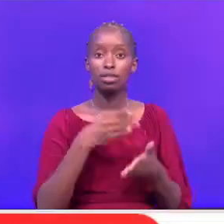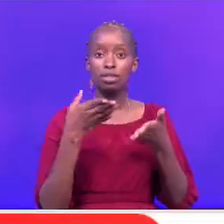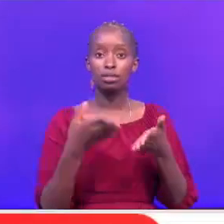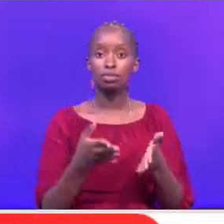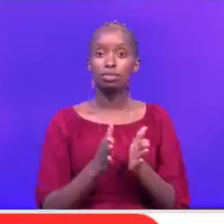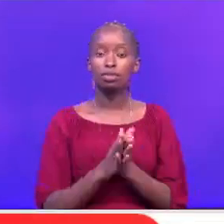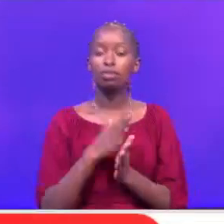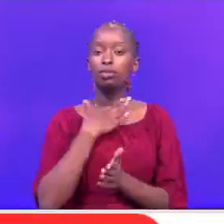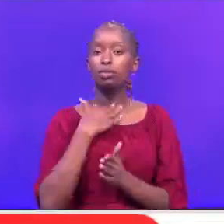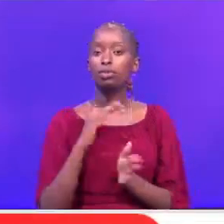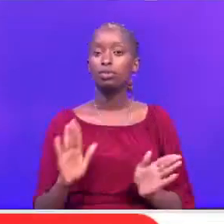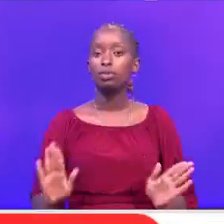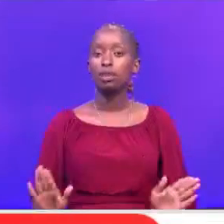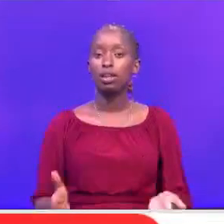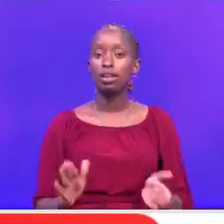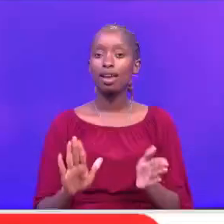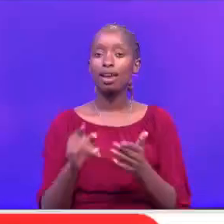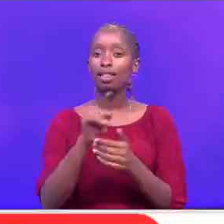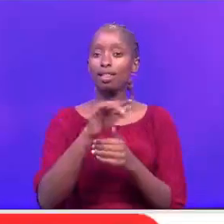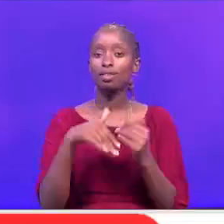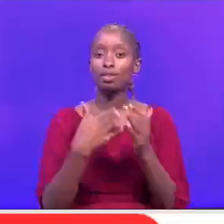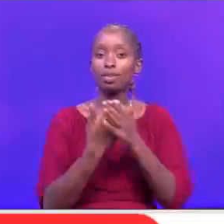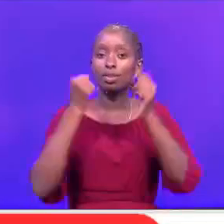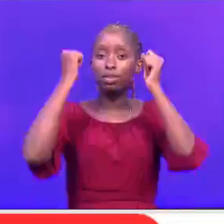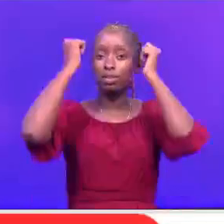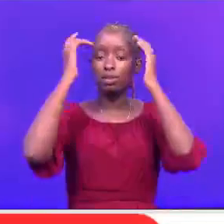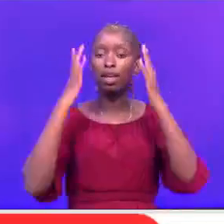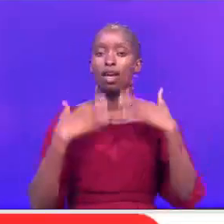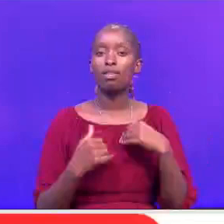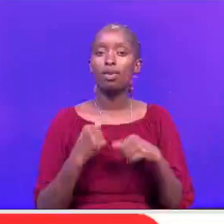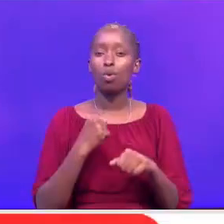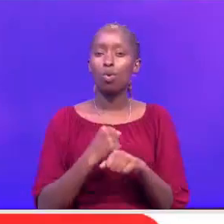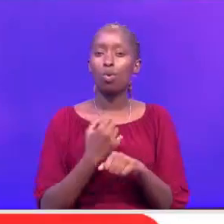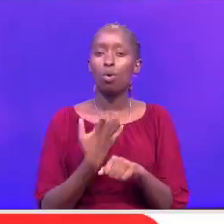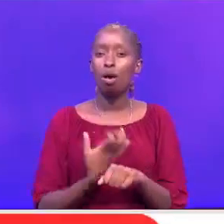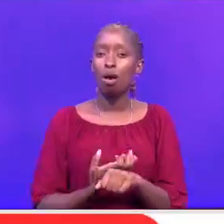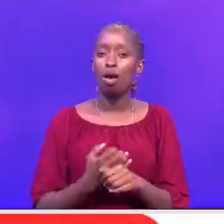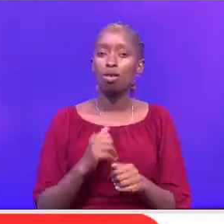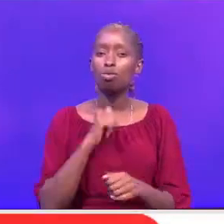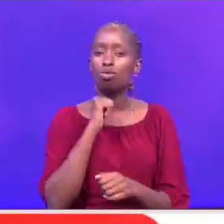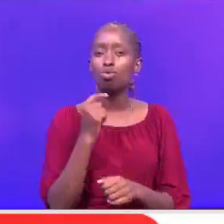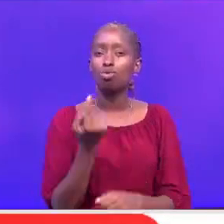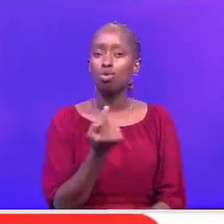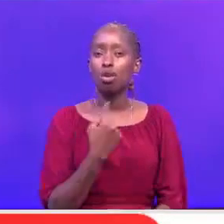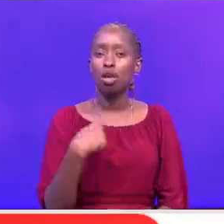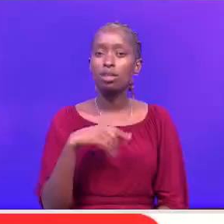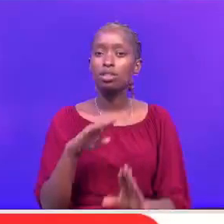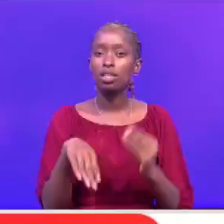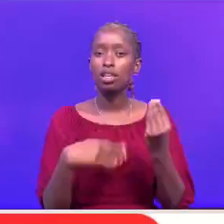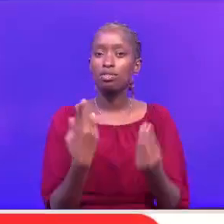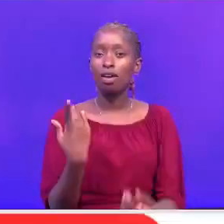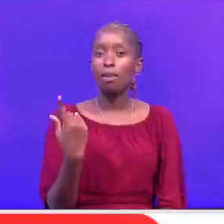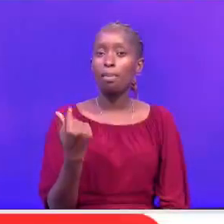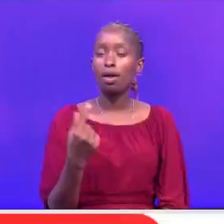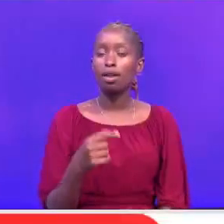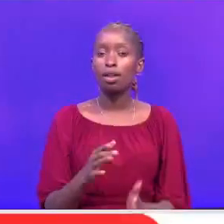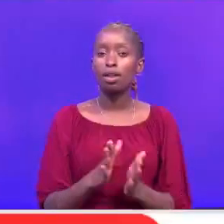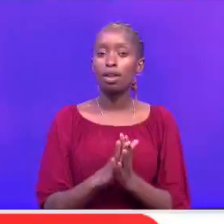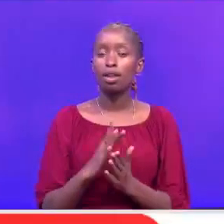encourage our students wa TBT katika masomo yao, so that isiwe tu tunapeana pesa na hakuna value for money.